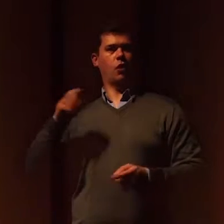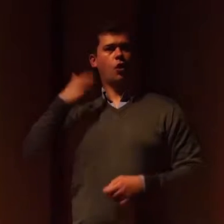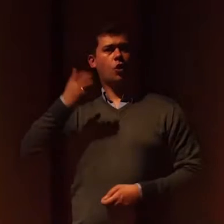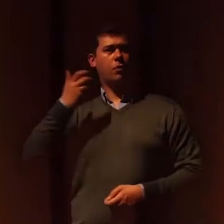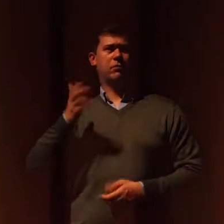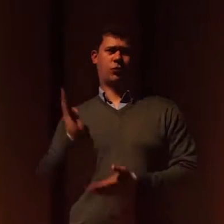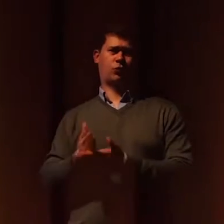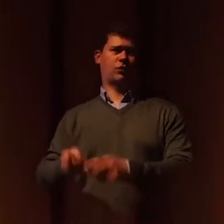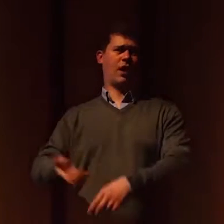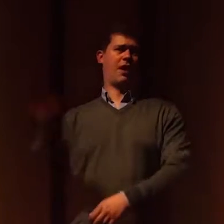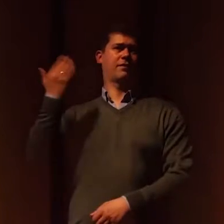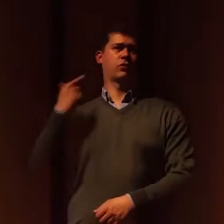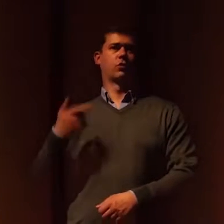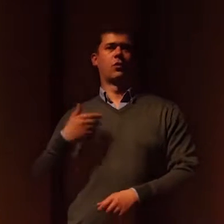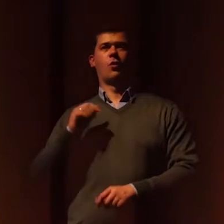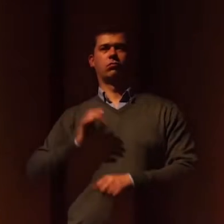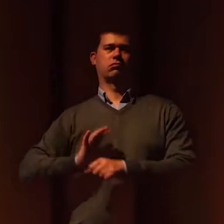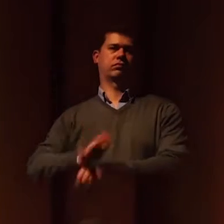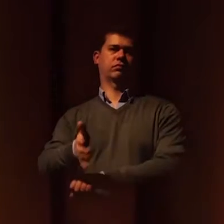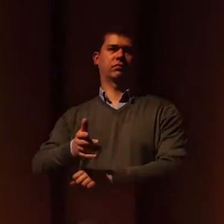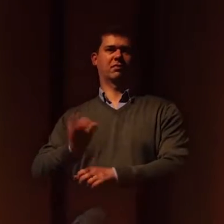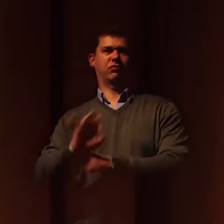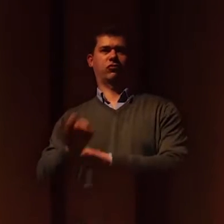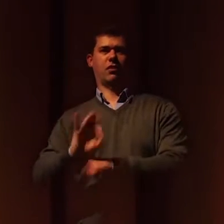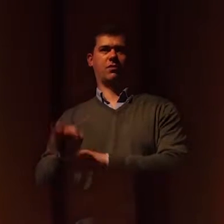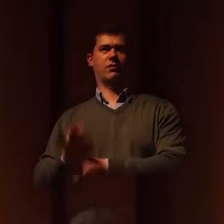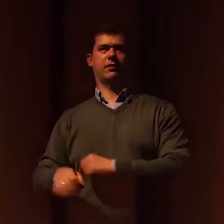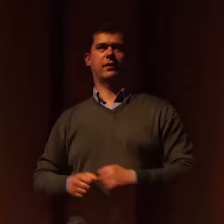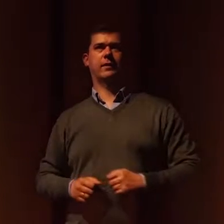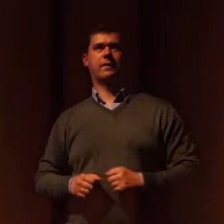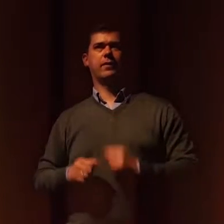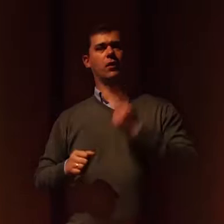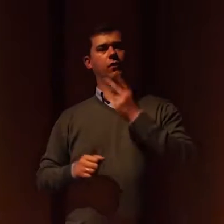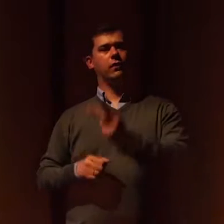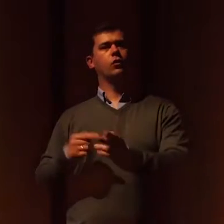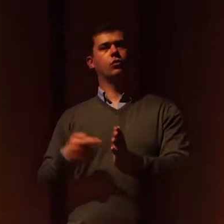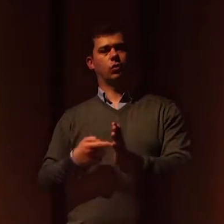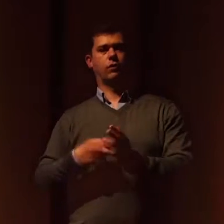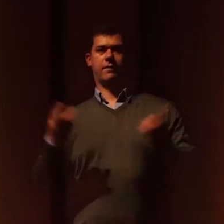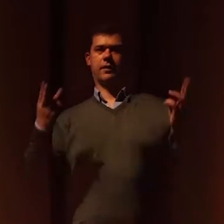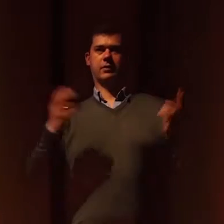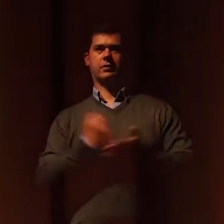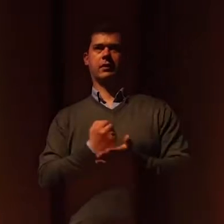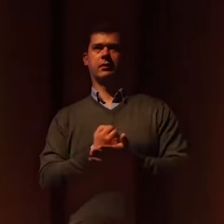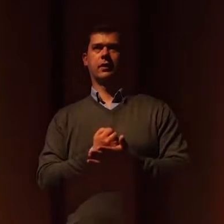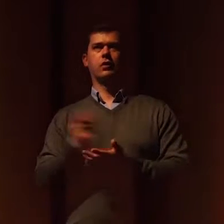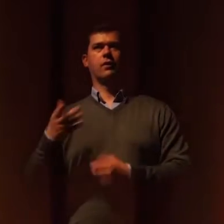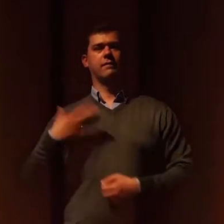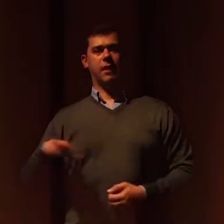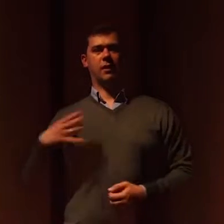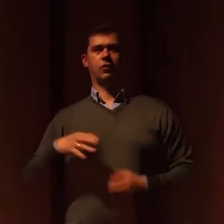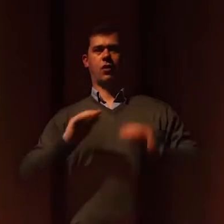od bardzo wielu wieków w Europie jest takim ważnym elementem które warto